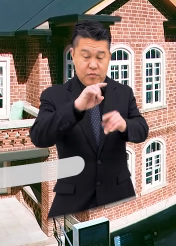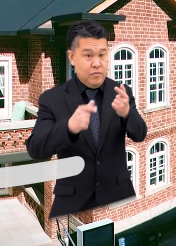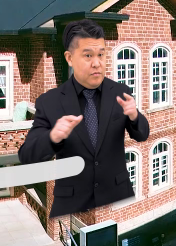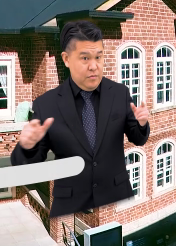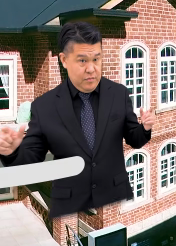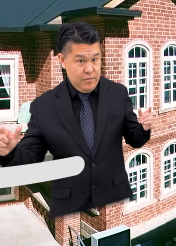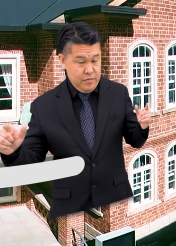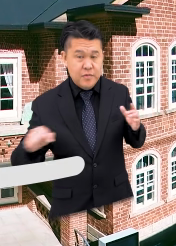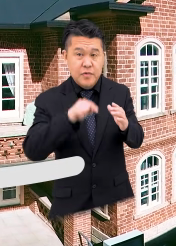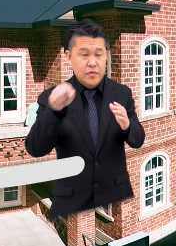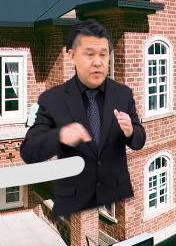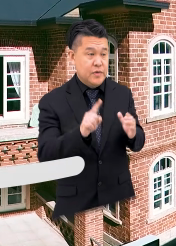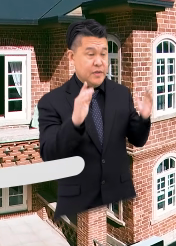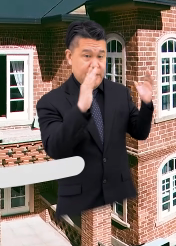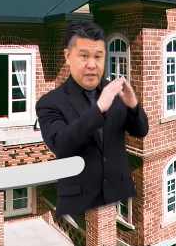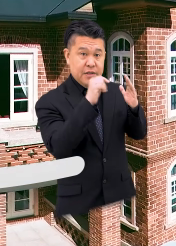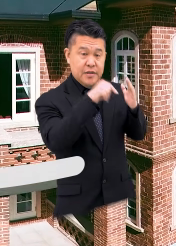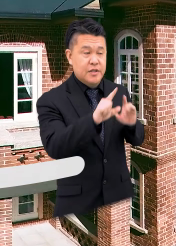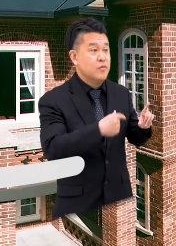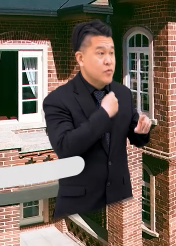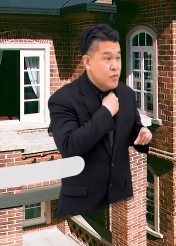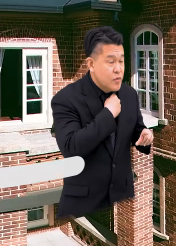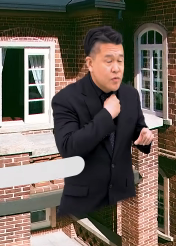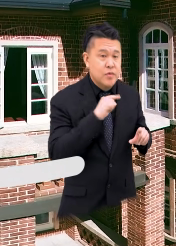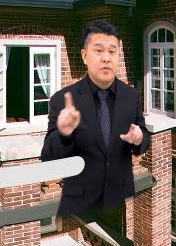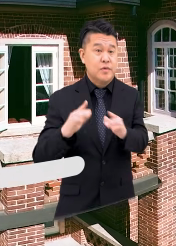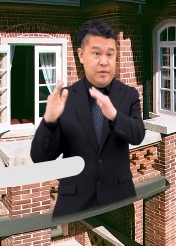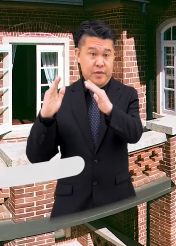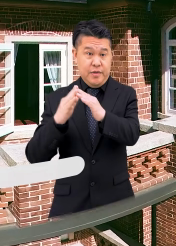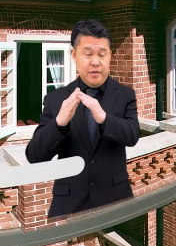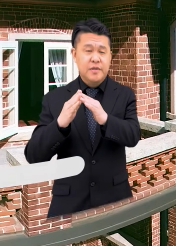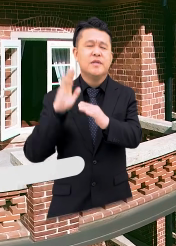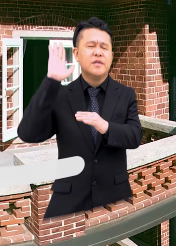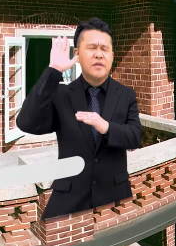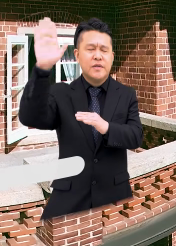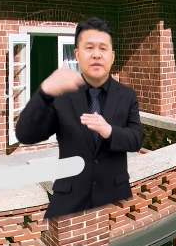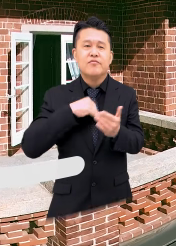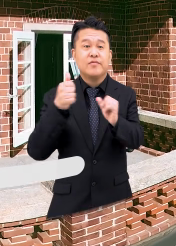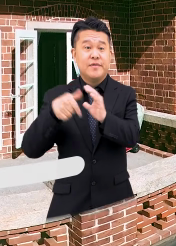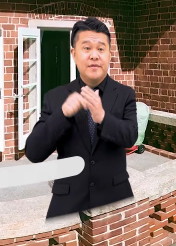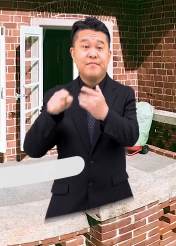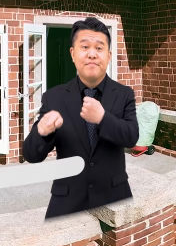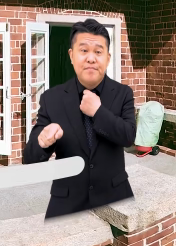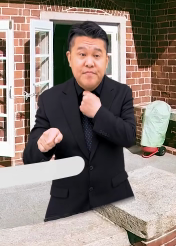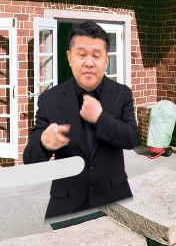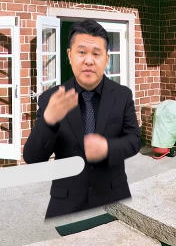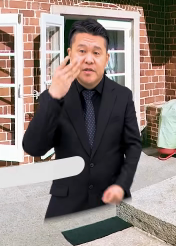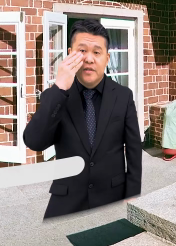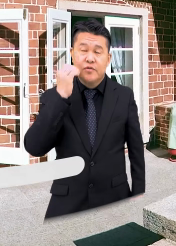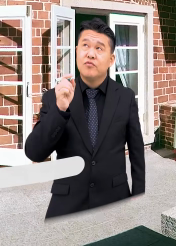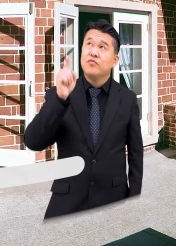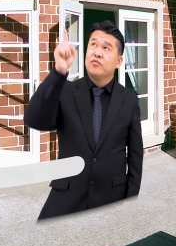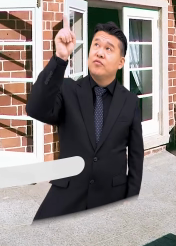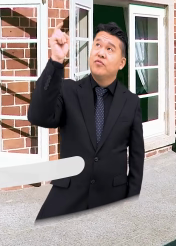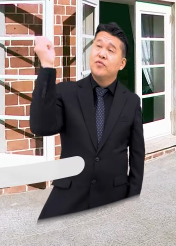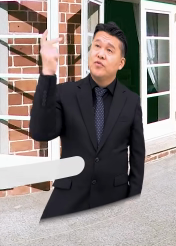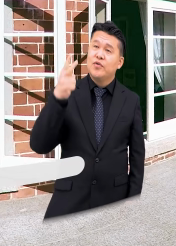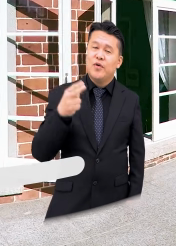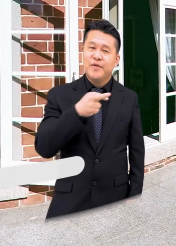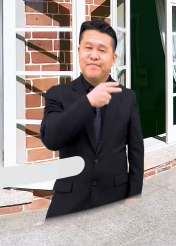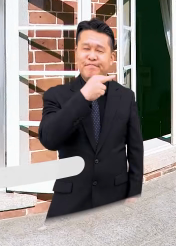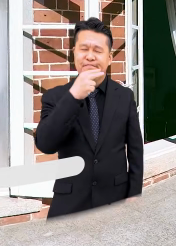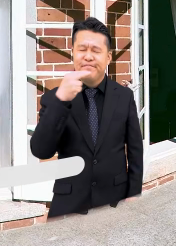살고 싶은 집이 있다면 죽고 싶은 집도 있다. 익숙한 천장, 편안한 향기,